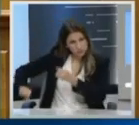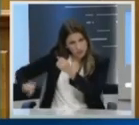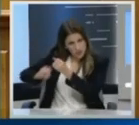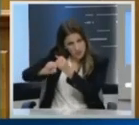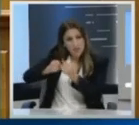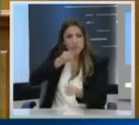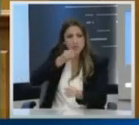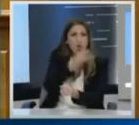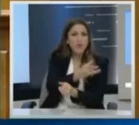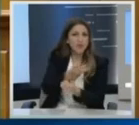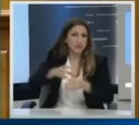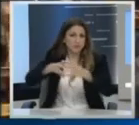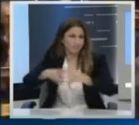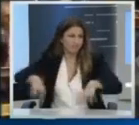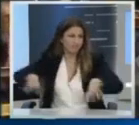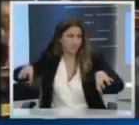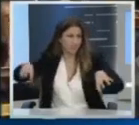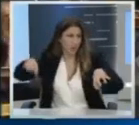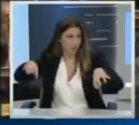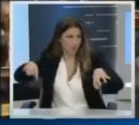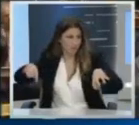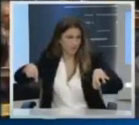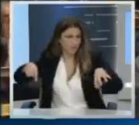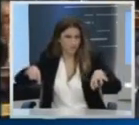εθνικόφρονες και εθνοπροδότες.